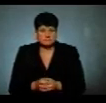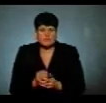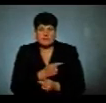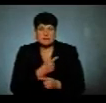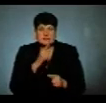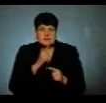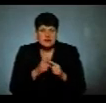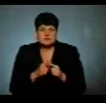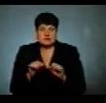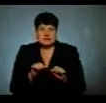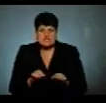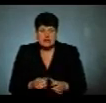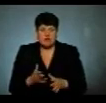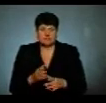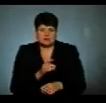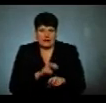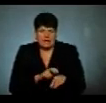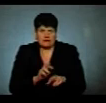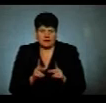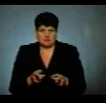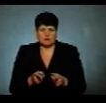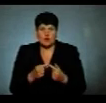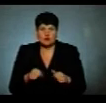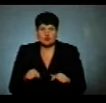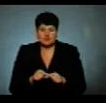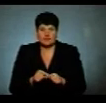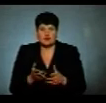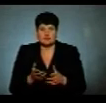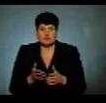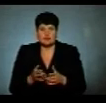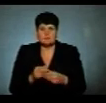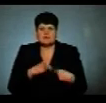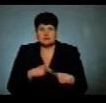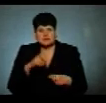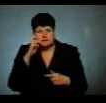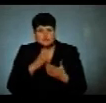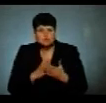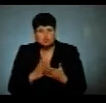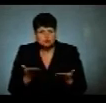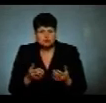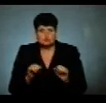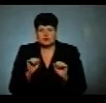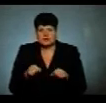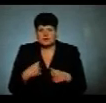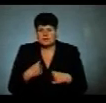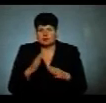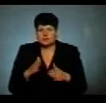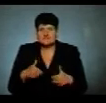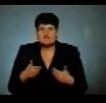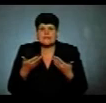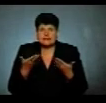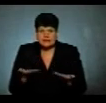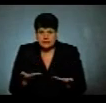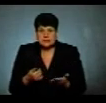медсестер, санітарок, лікарів. Як організувати доставку працівників комунальних служб? Можливо, швидше всього, що ми будемо навіть звертатися